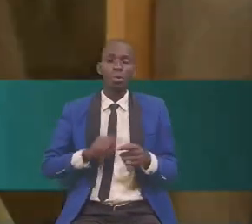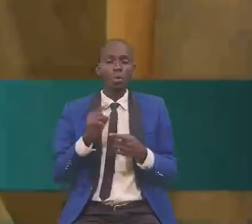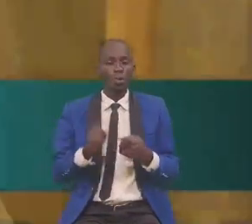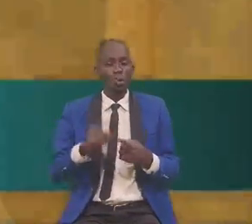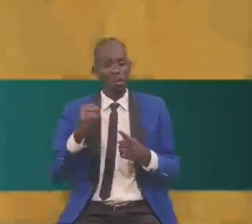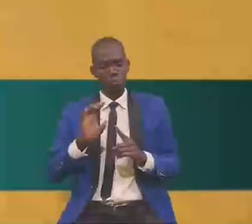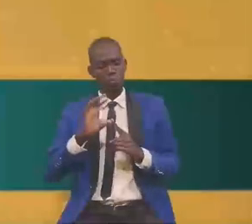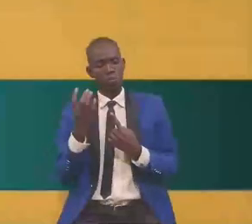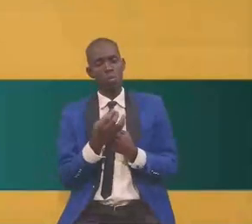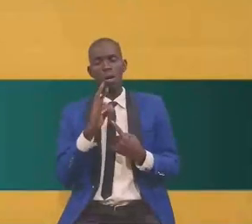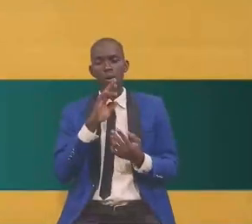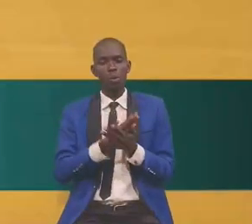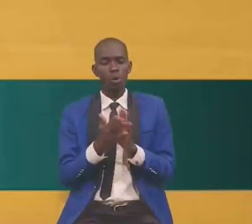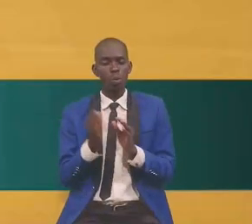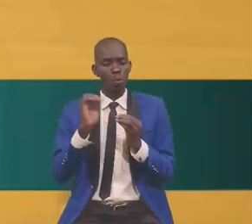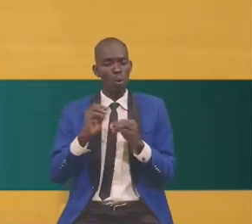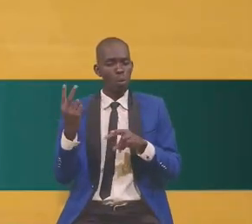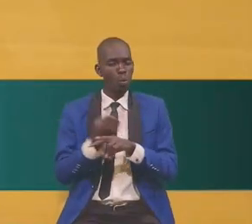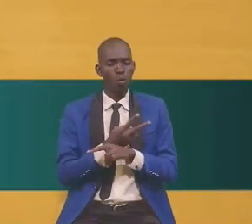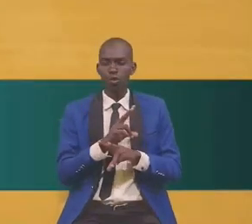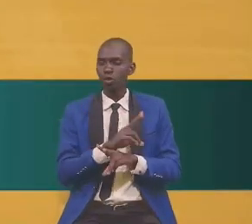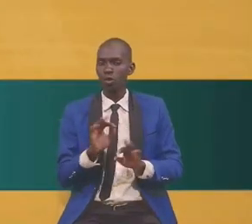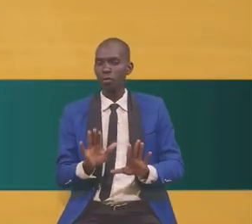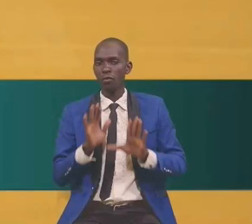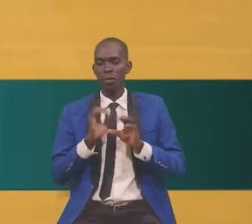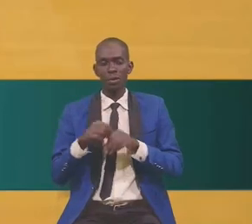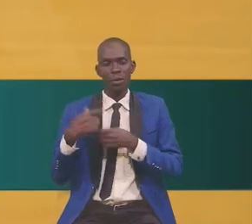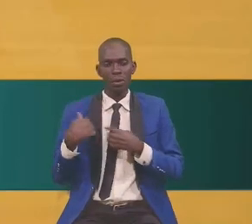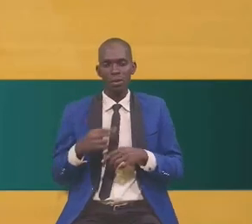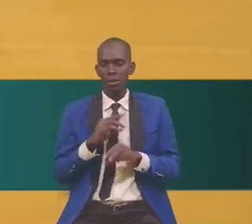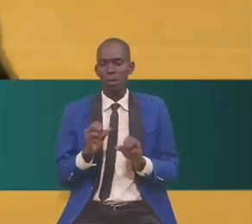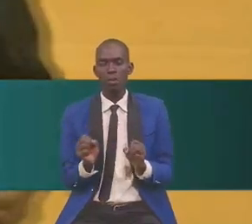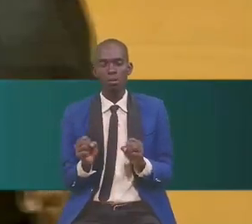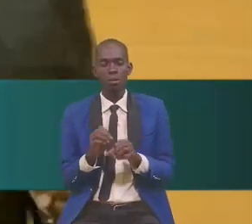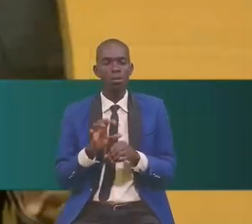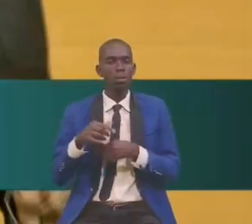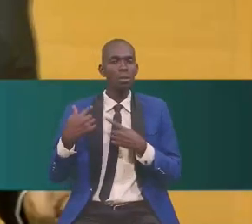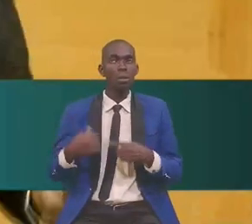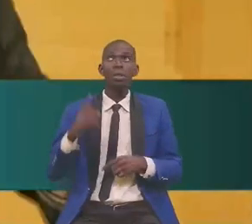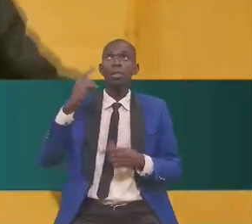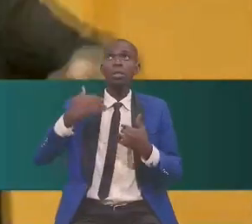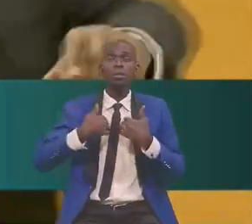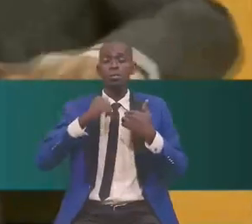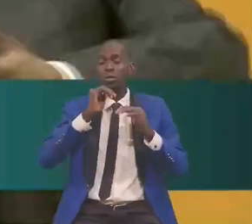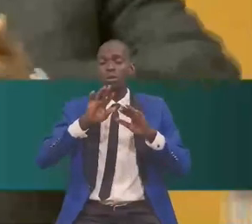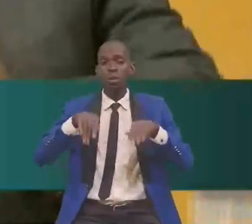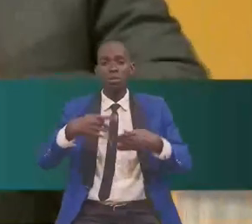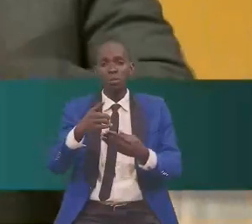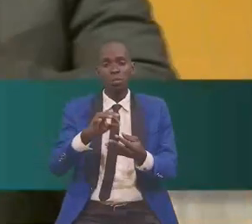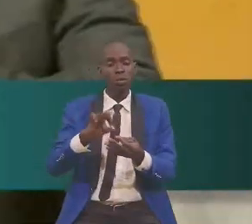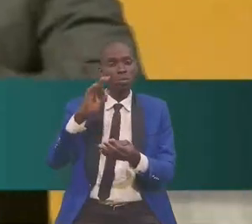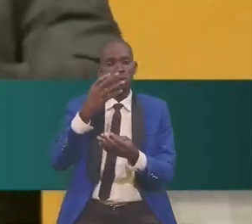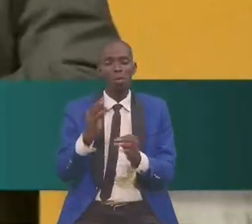davantage, pas de crainte dans ton cœur, pas de timidité dans ton cœur. Il ne t'a pas donné l'esprit de crainte, mais l'esprit